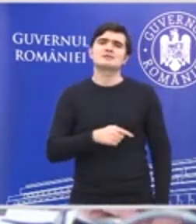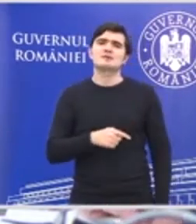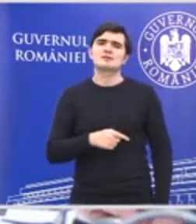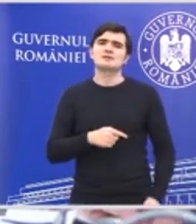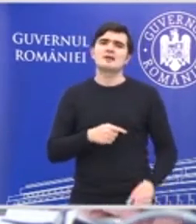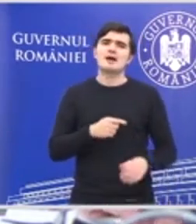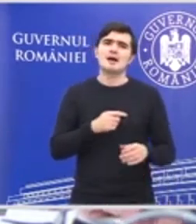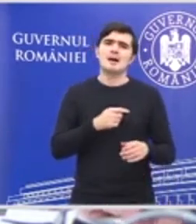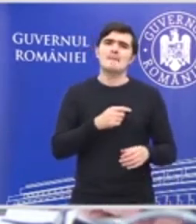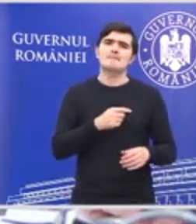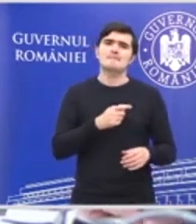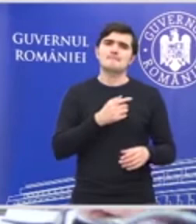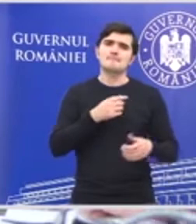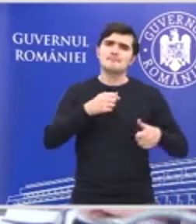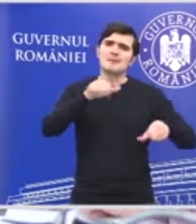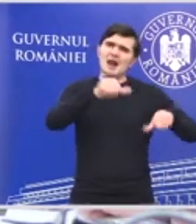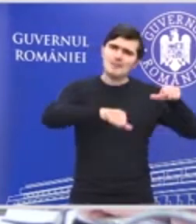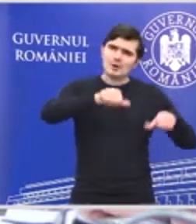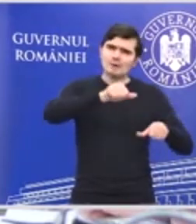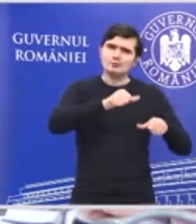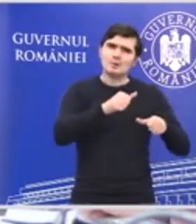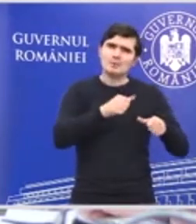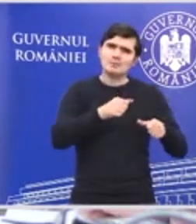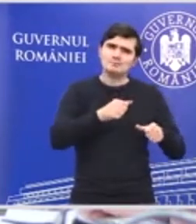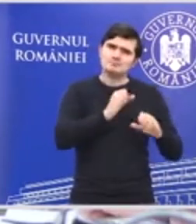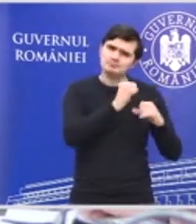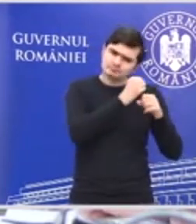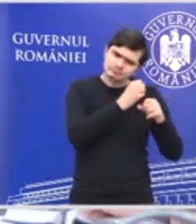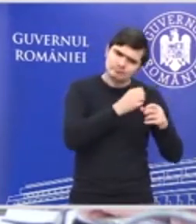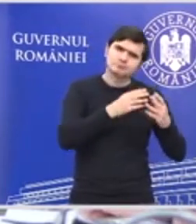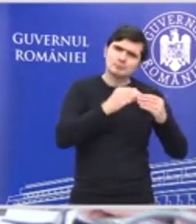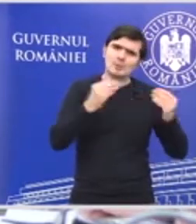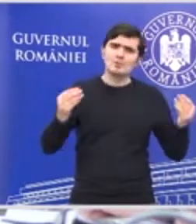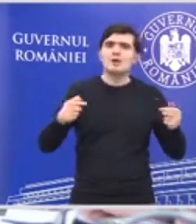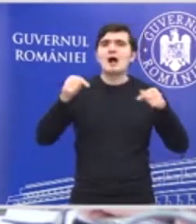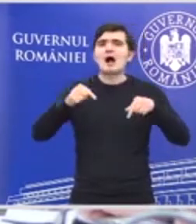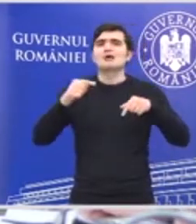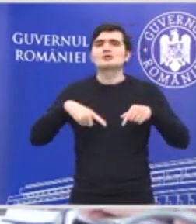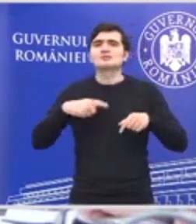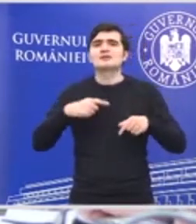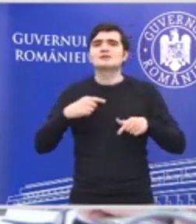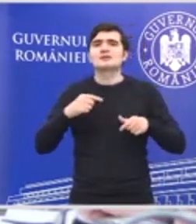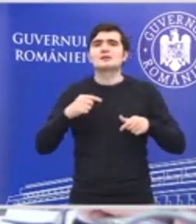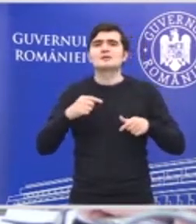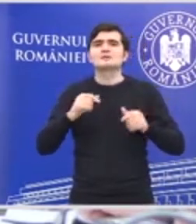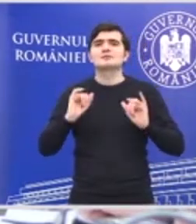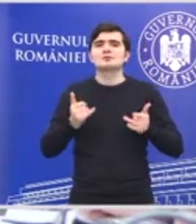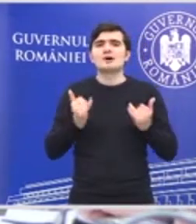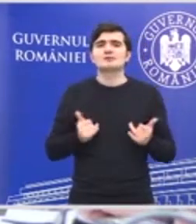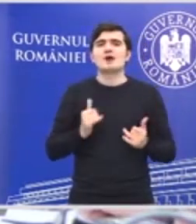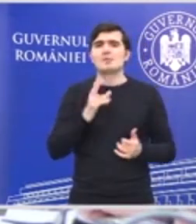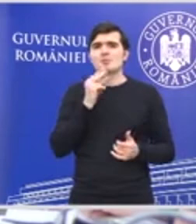microbiologie, laborator și așa mai departe. Dar acesta este contextul despre care vorbim.